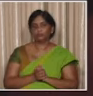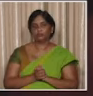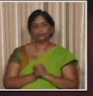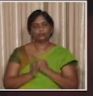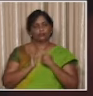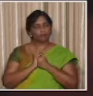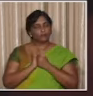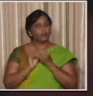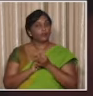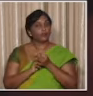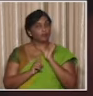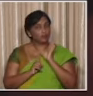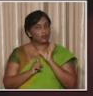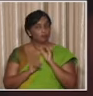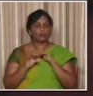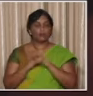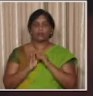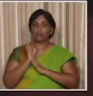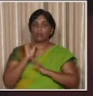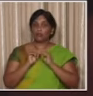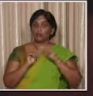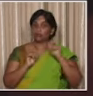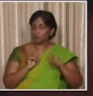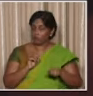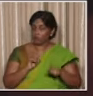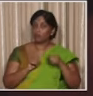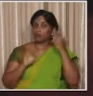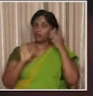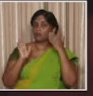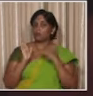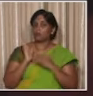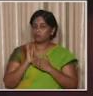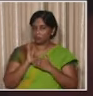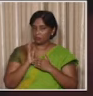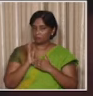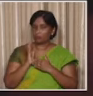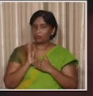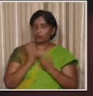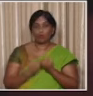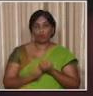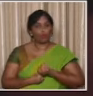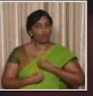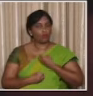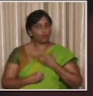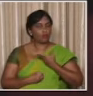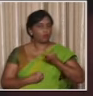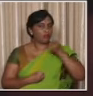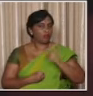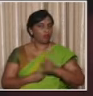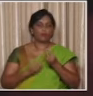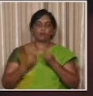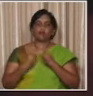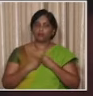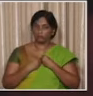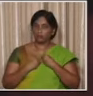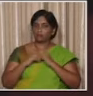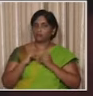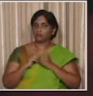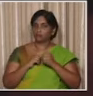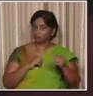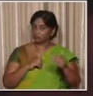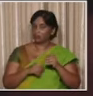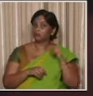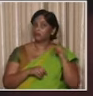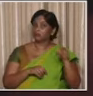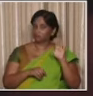ගරු ජනාධිපතිතුමා ඇතුළු අමාත්‍ය මණ්ඩලය මේ සඳහා උනන්දුවෙන් අනුමැතිය දුන්නා ඒ කටයුතු කරන්න.